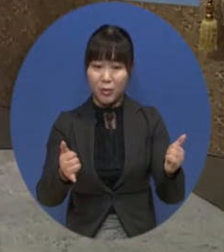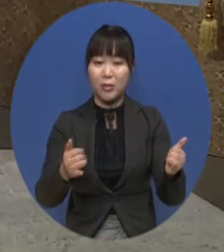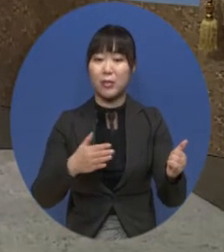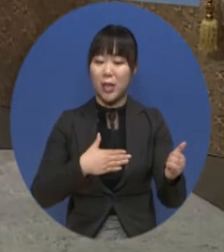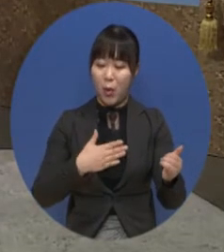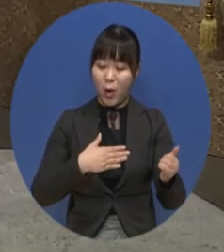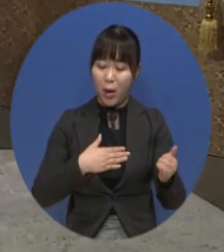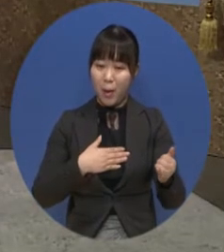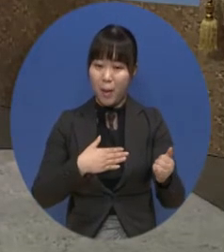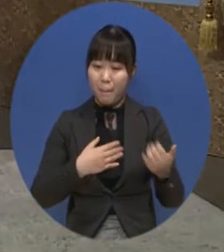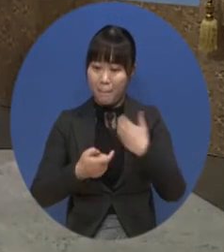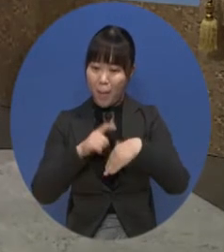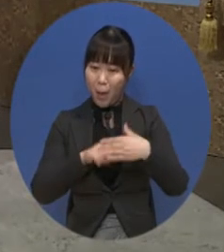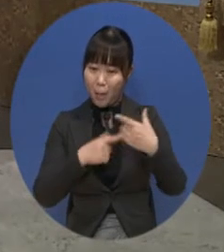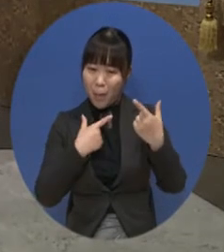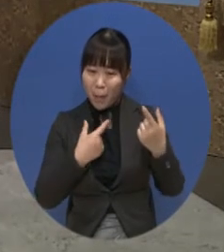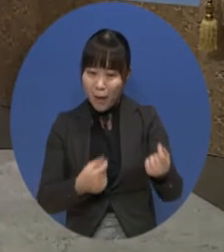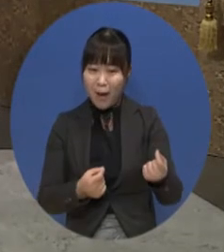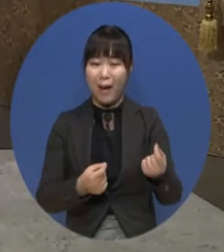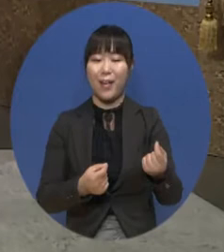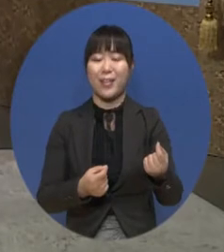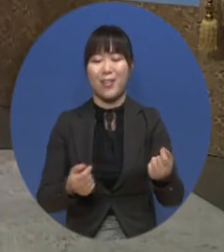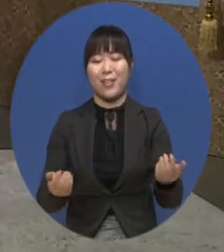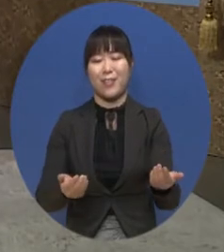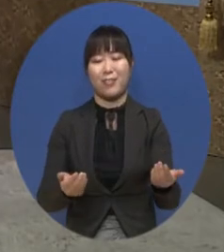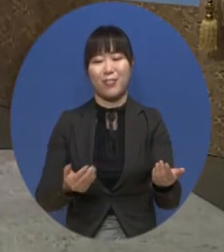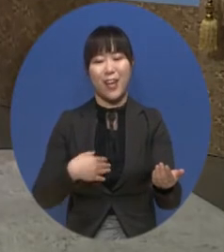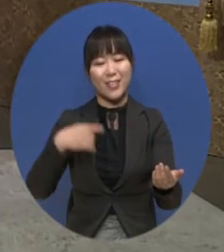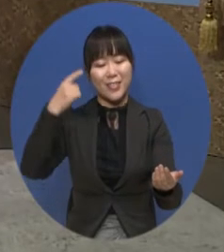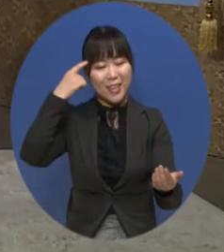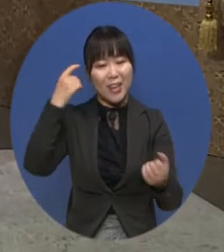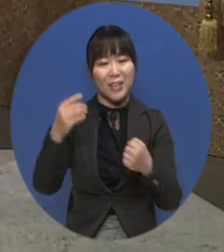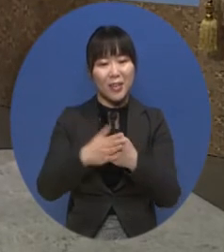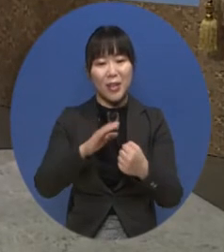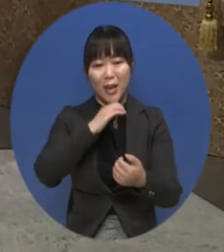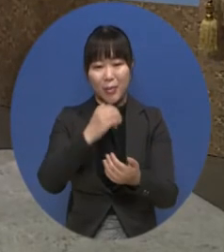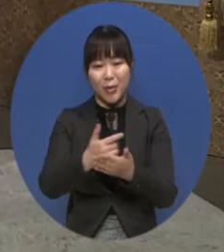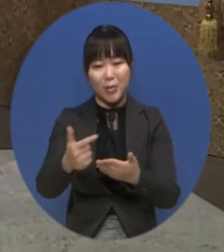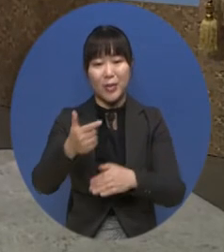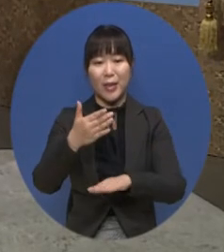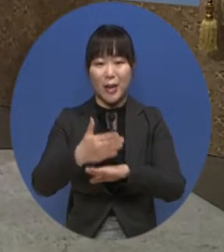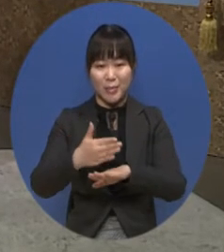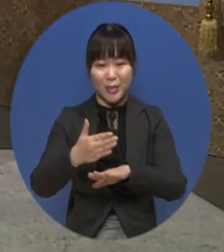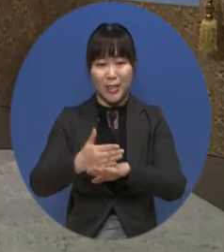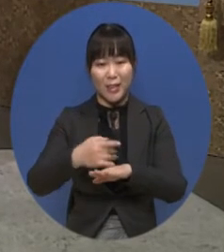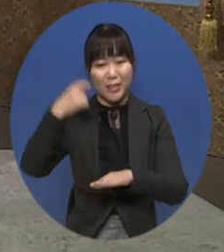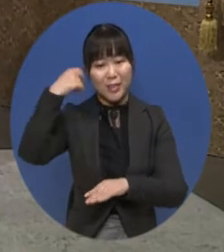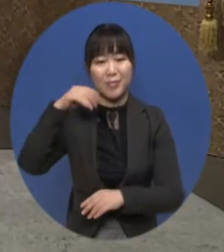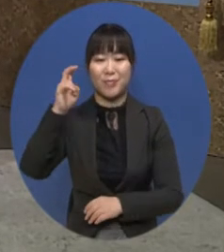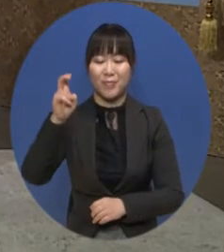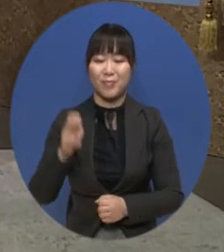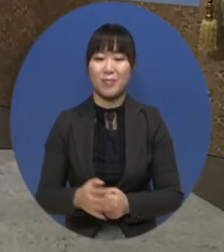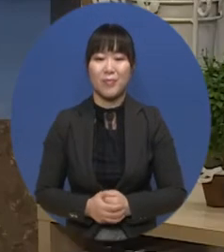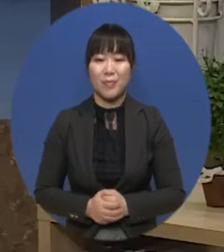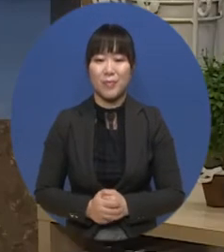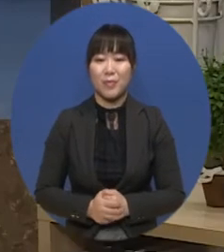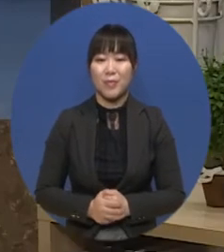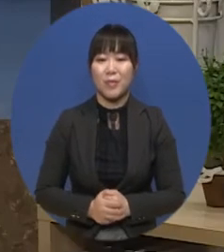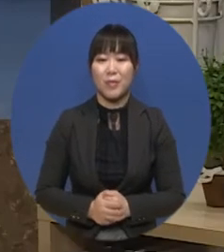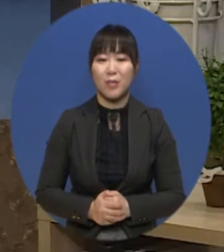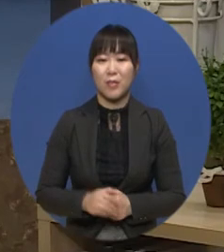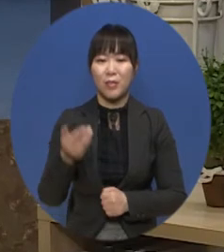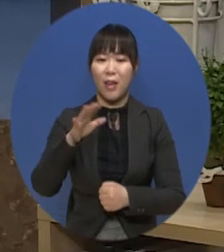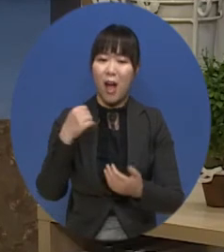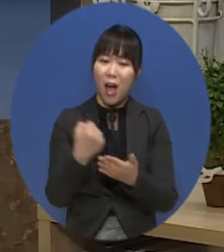나와 같은 마음으로 일해주고 그쵸. 있구나 네. 이런 네. 그런 생각이 드니까 또 감동적이고 네. 감사하고 그쵸. 또 이런 마음이 드셨을 것 같은데요. 그런데